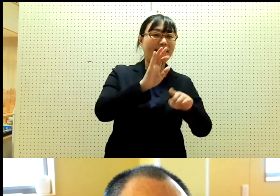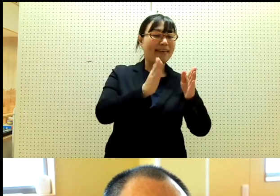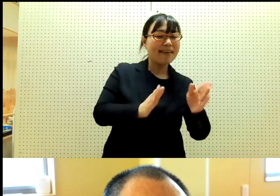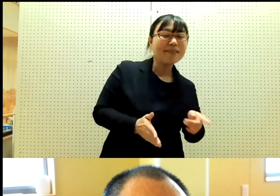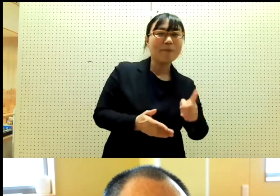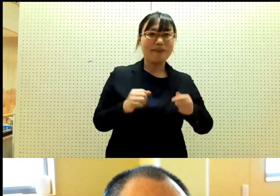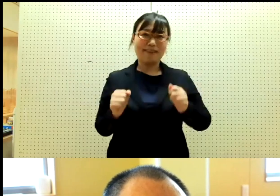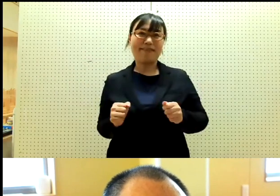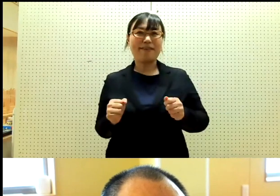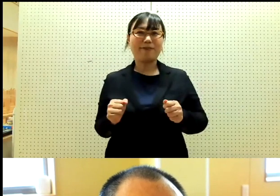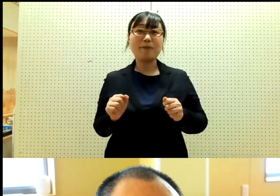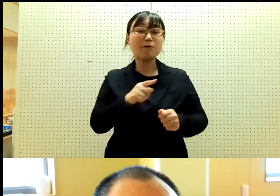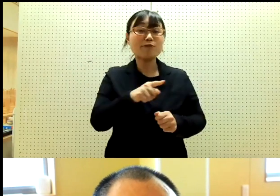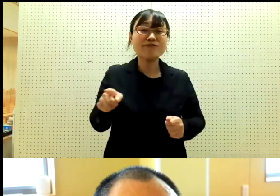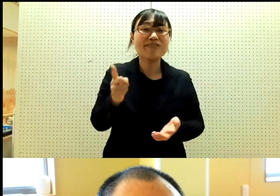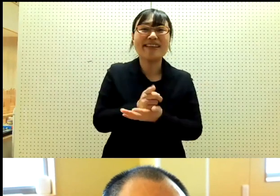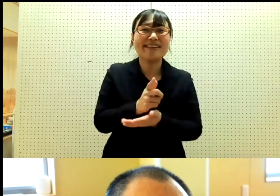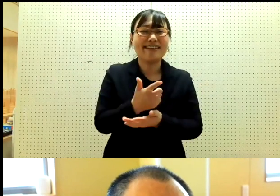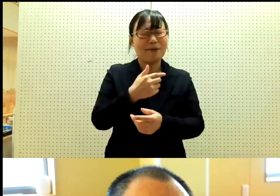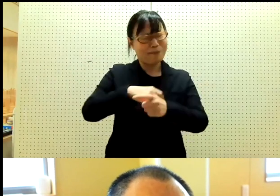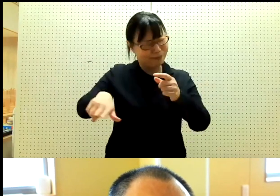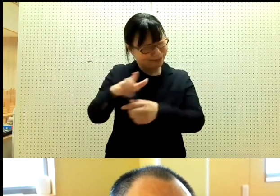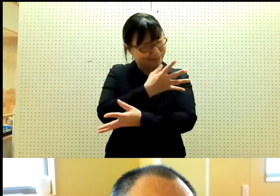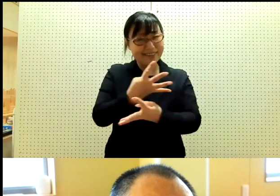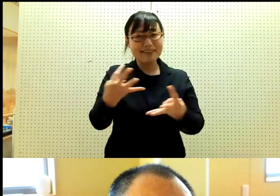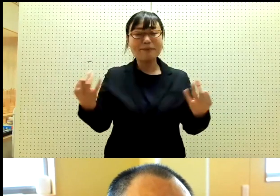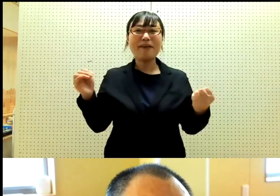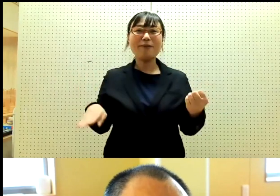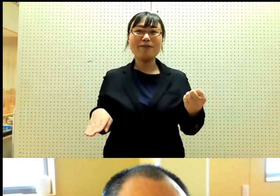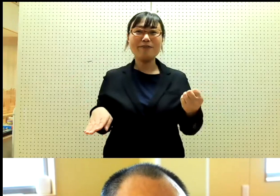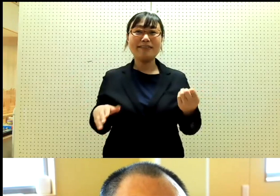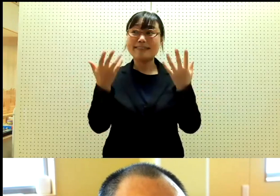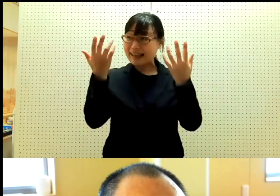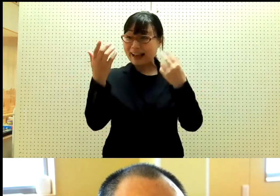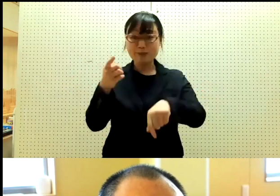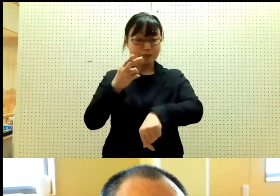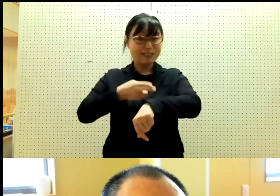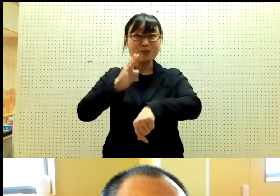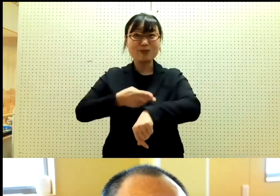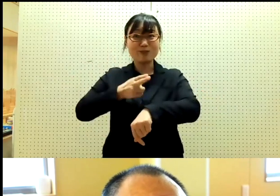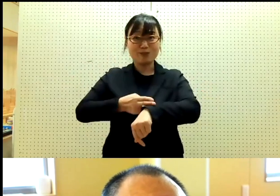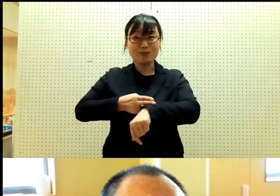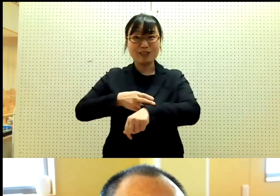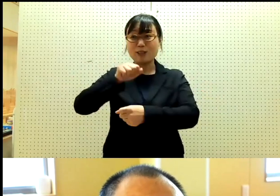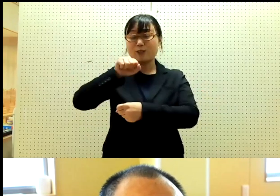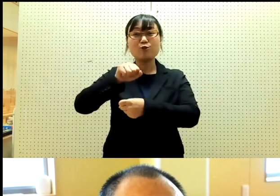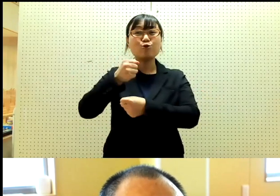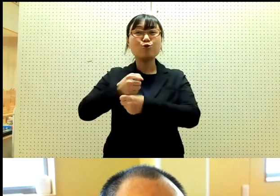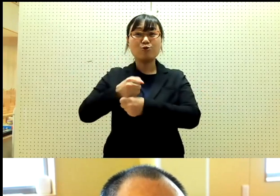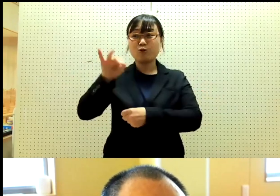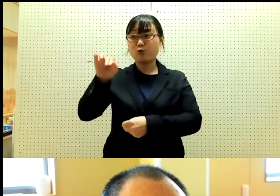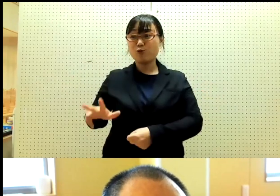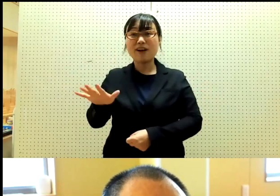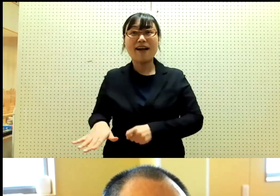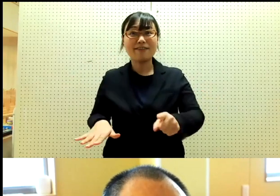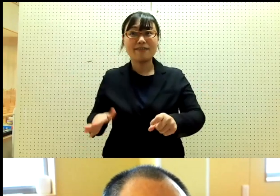くさんもっとあるはずだと思っていて、技術が整ったんだからそれをやらない手はないでしょうっていう感じです。だ